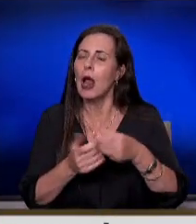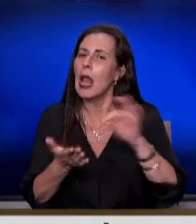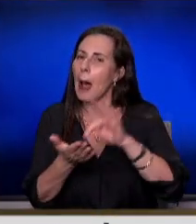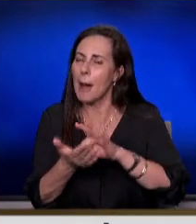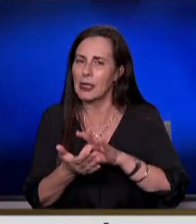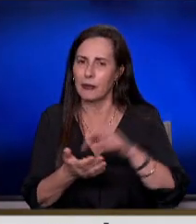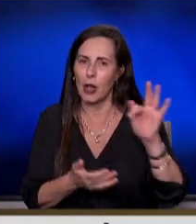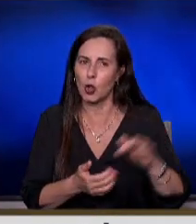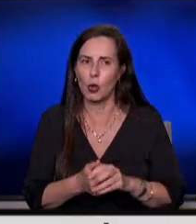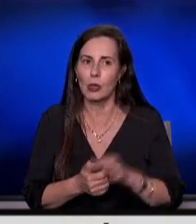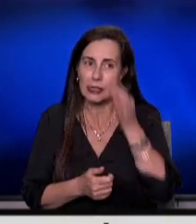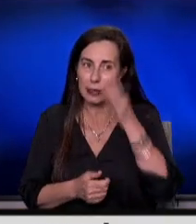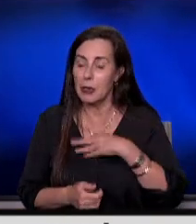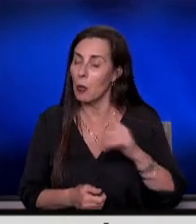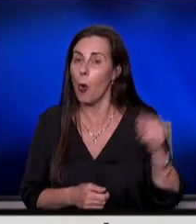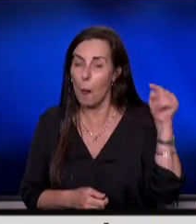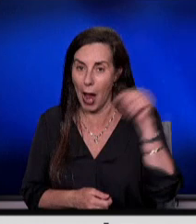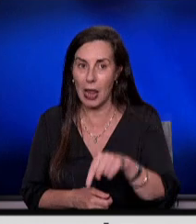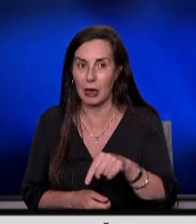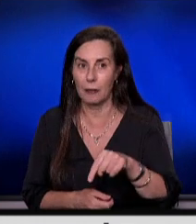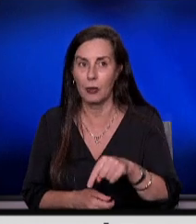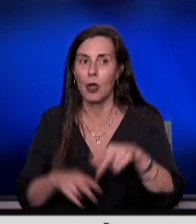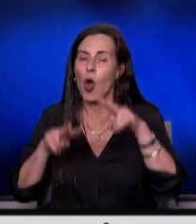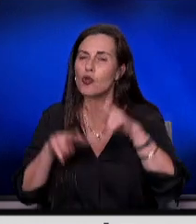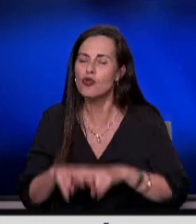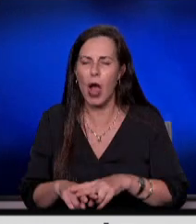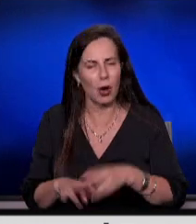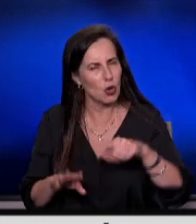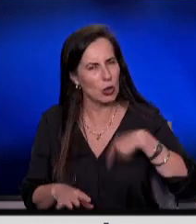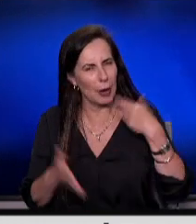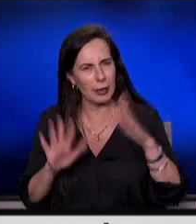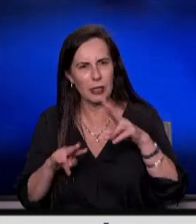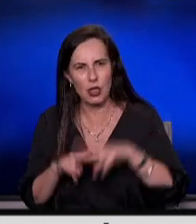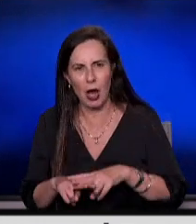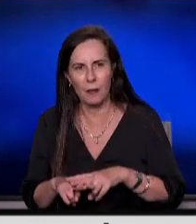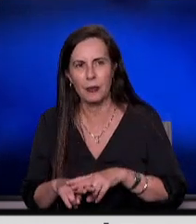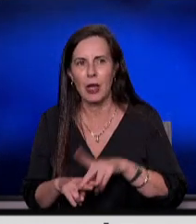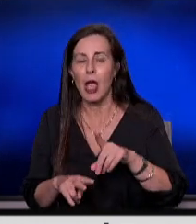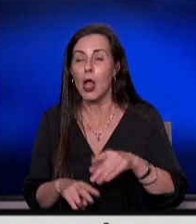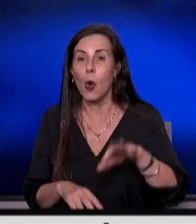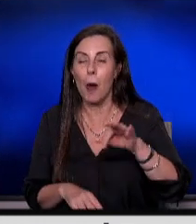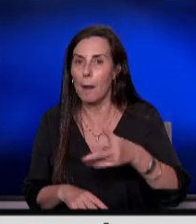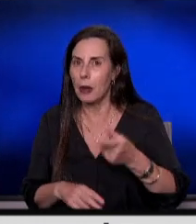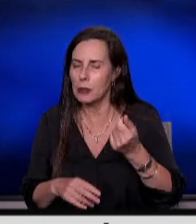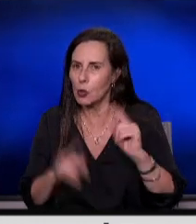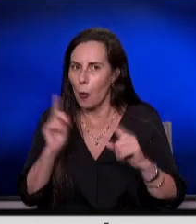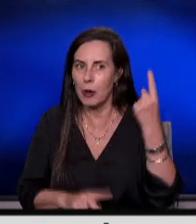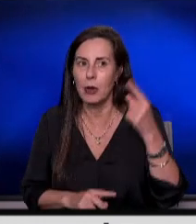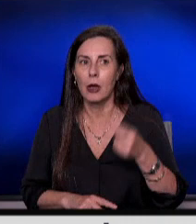ולטוטו. תשימו לב, אם הוא מגיע אליכם, אם הוא נשאר אצלכם יותר זמן, אם הוא מאמר בסכומים, אם